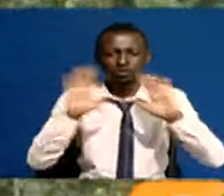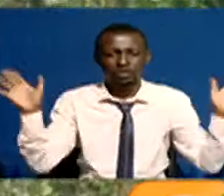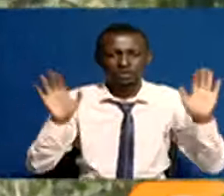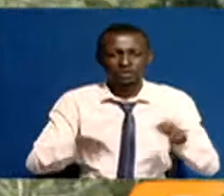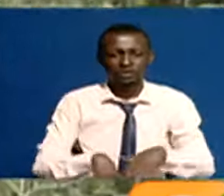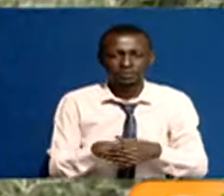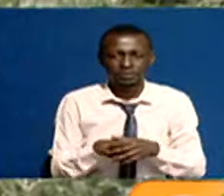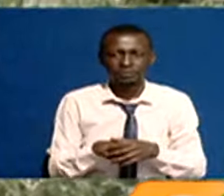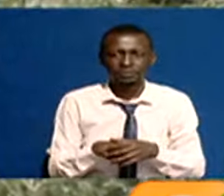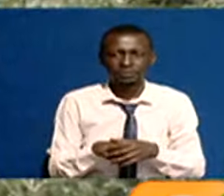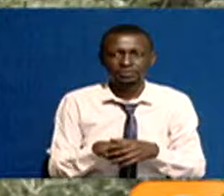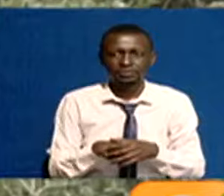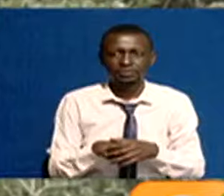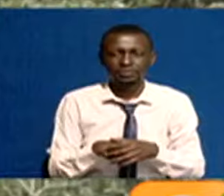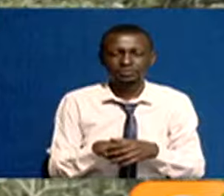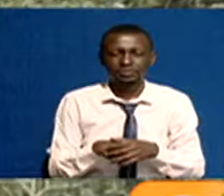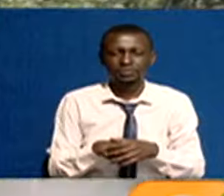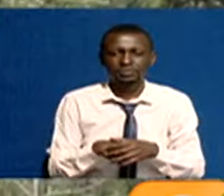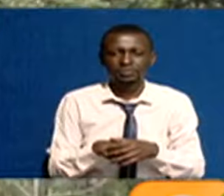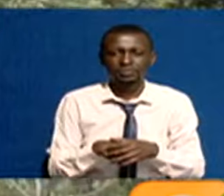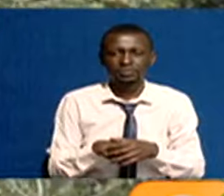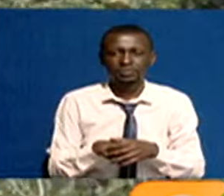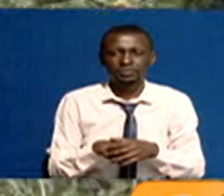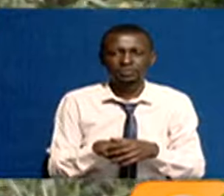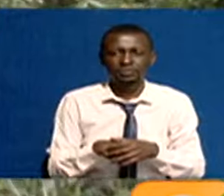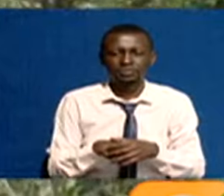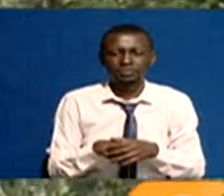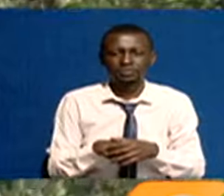500 meters downstream, where it was